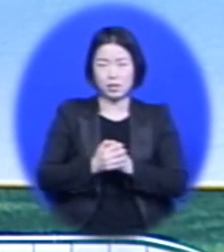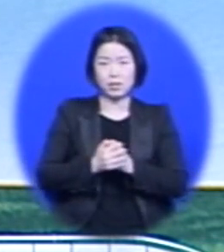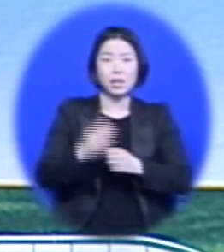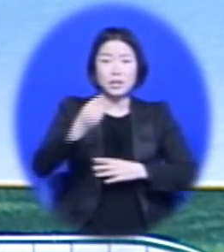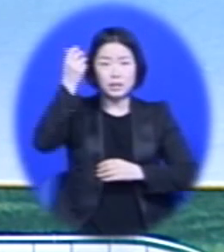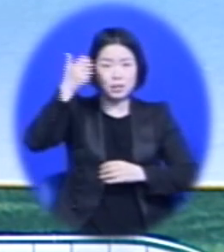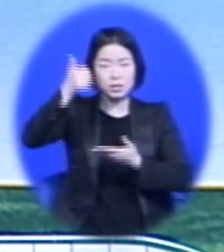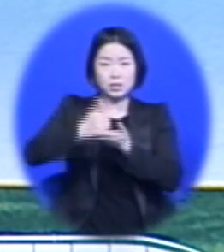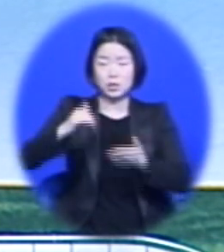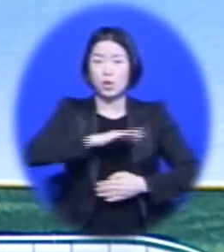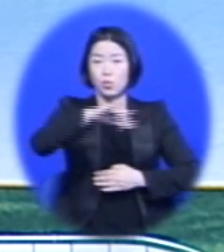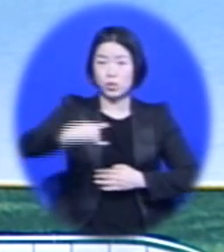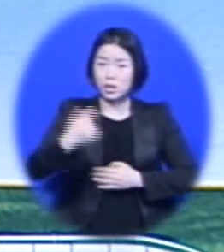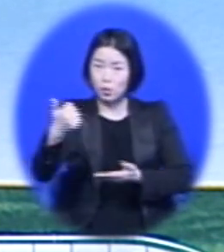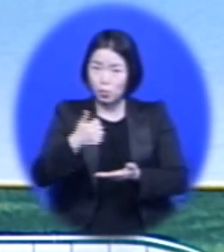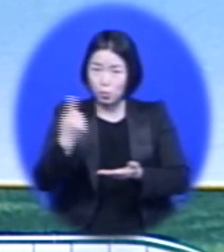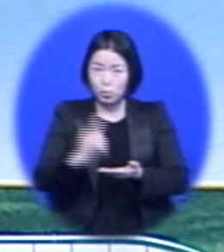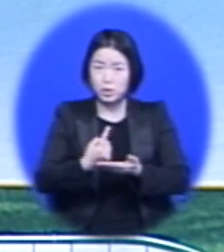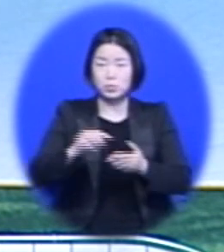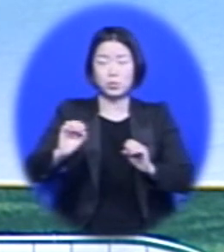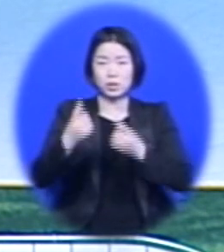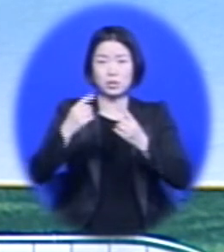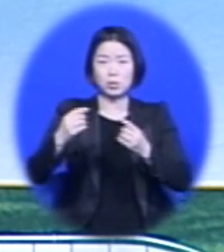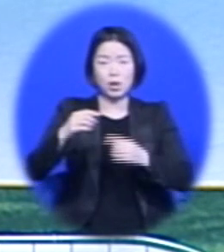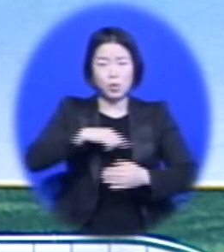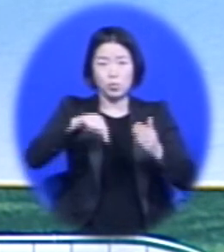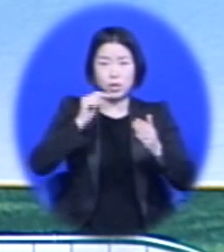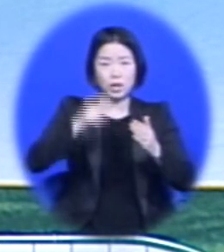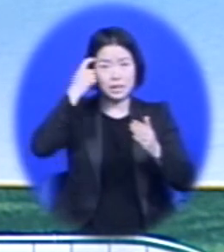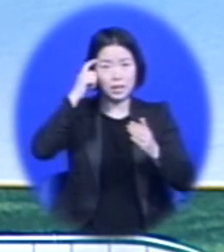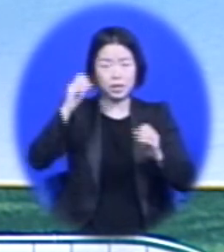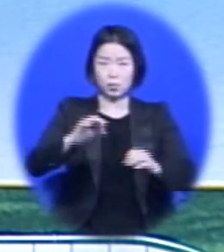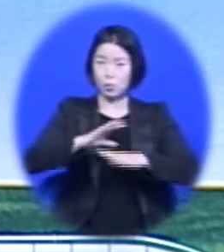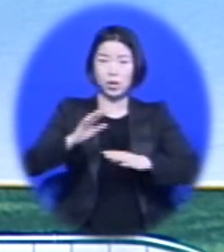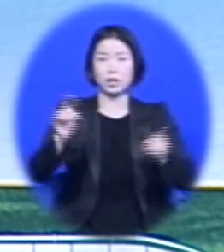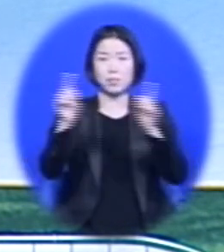성령님이 우리에게 오심으로 인하여 우리 안에 놀라운 생각의 변화가 일어나기 시작합니다.